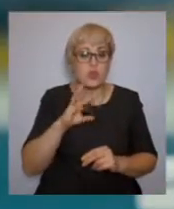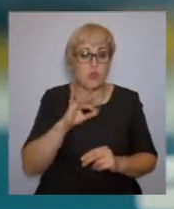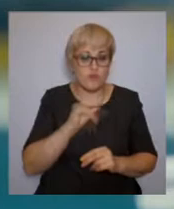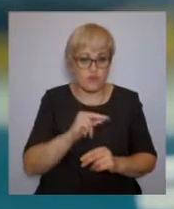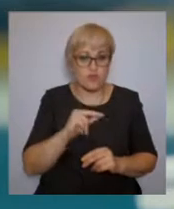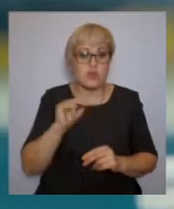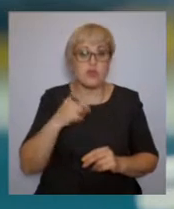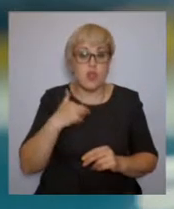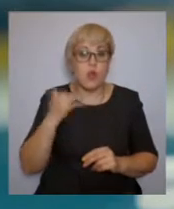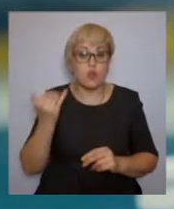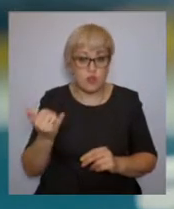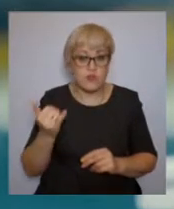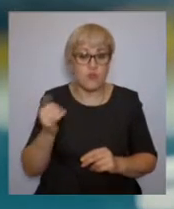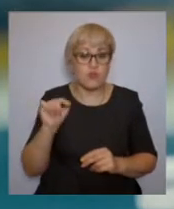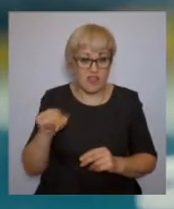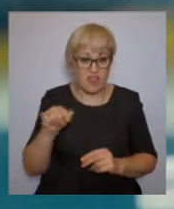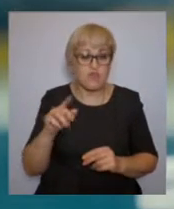могла подостынет уговоры